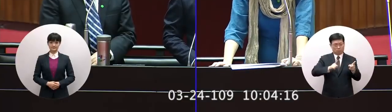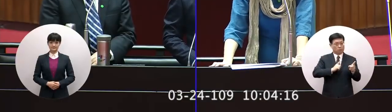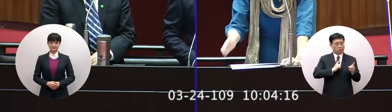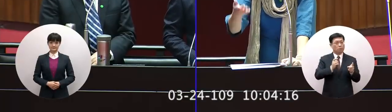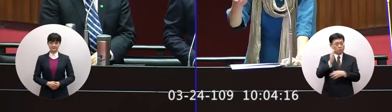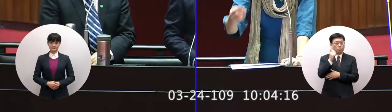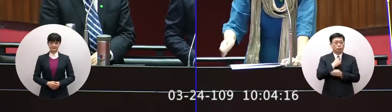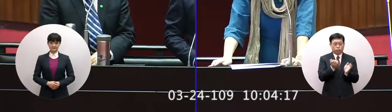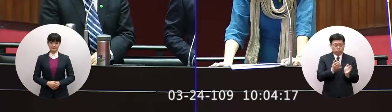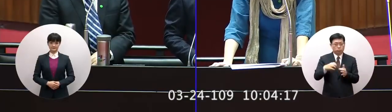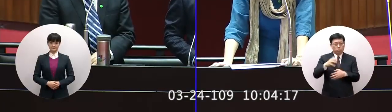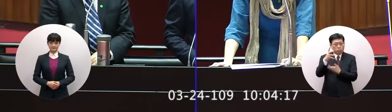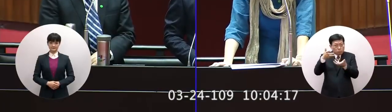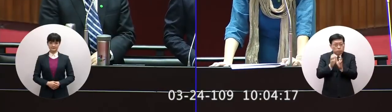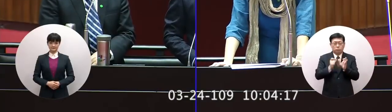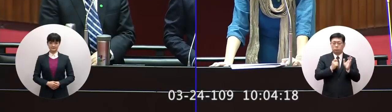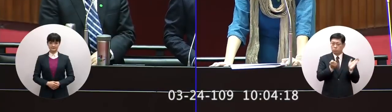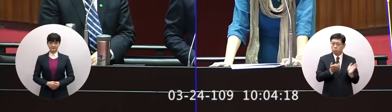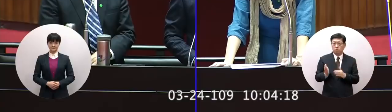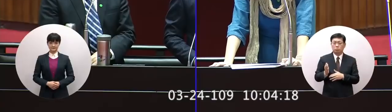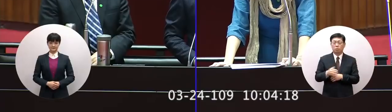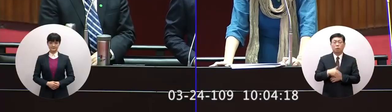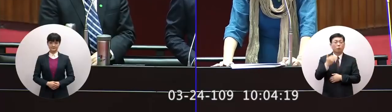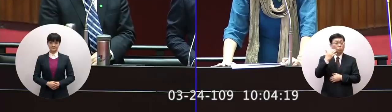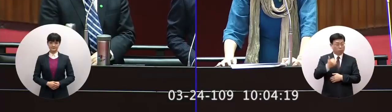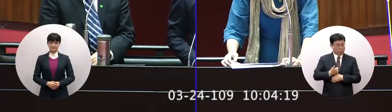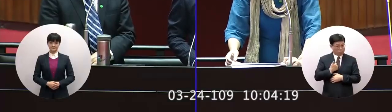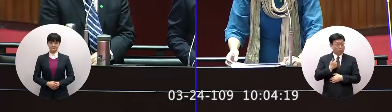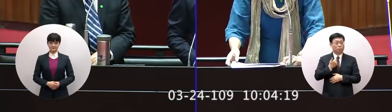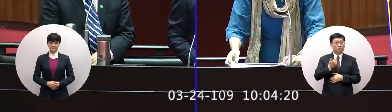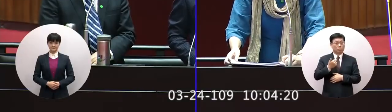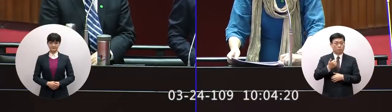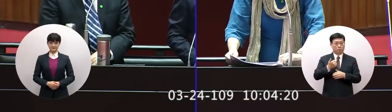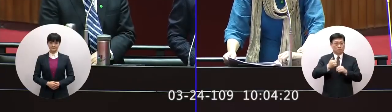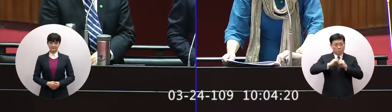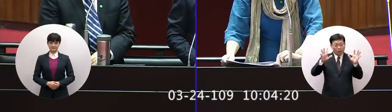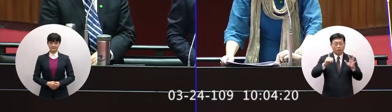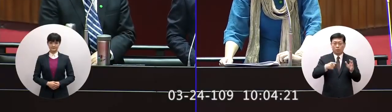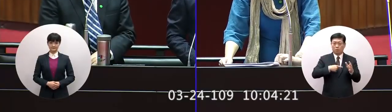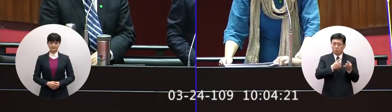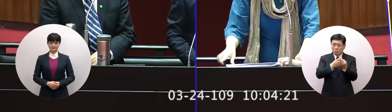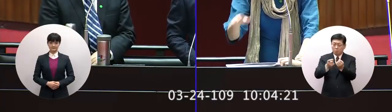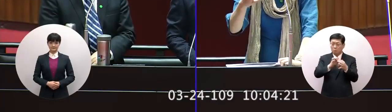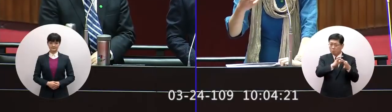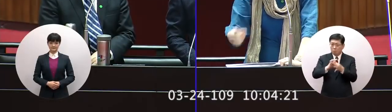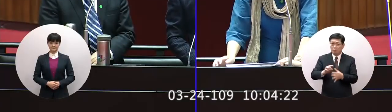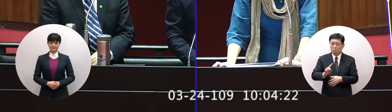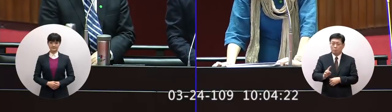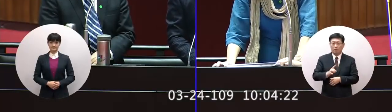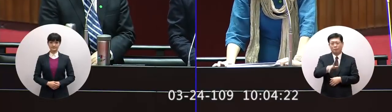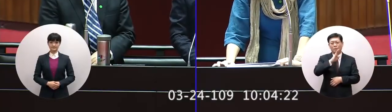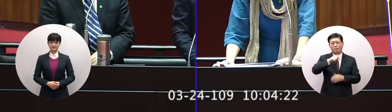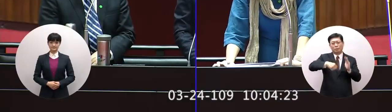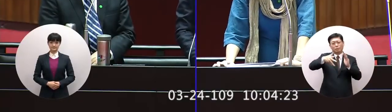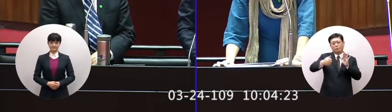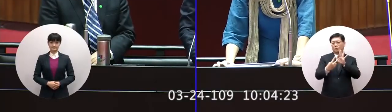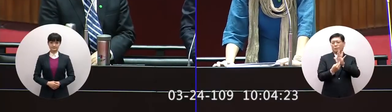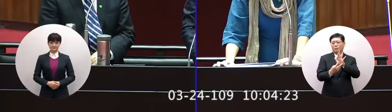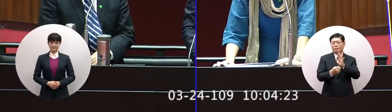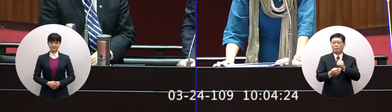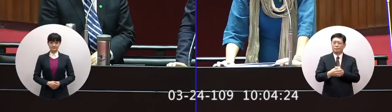要做准备嘛，内政部也要做准备嘛，那如果我们要发布紧急命令的话，会牵涉到什么样的内容？因为院长的讲法就